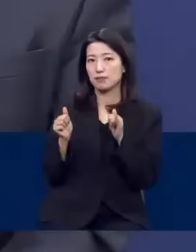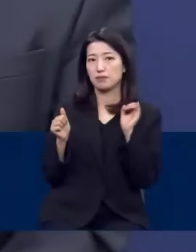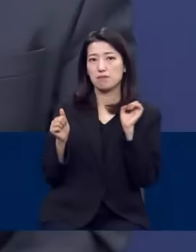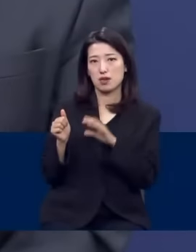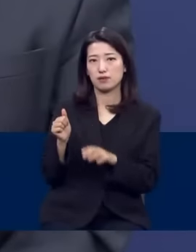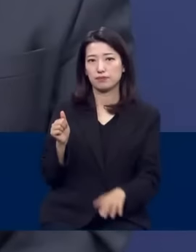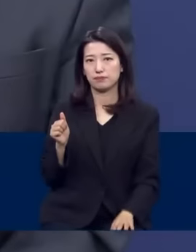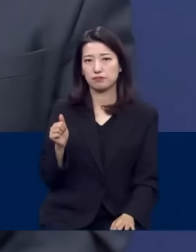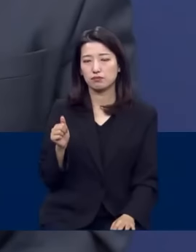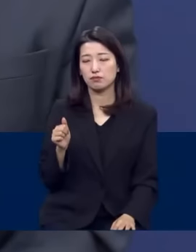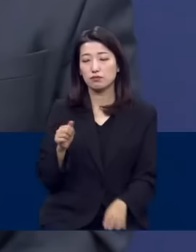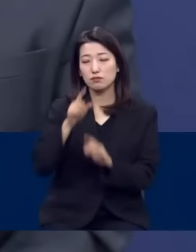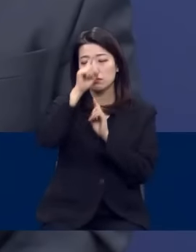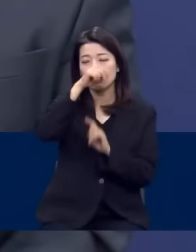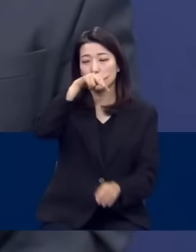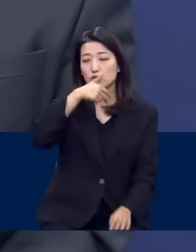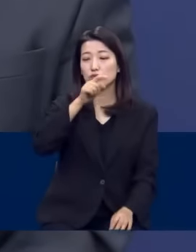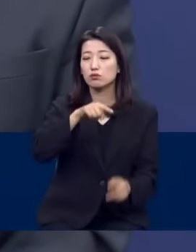이준석이